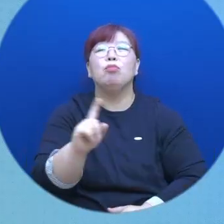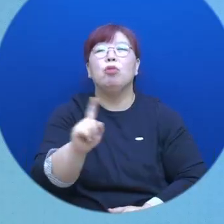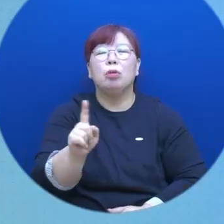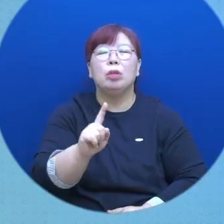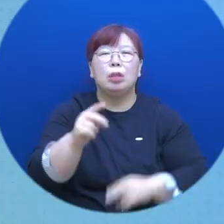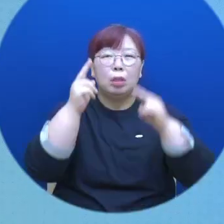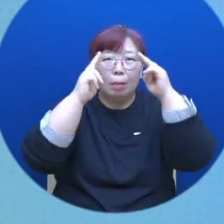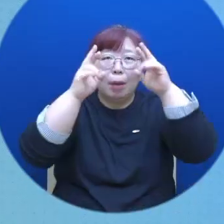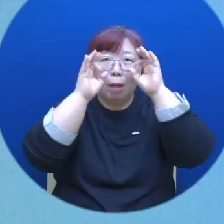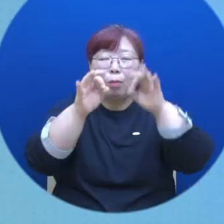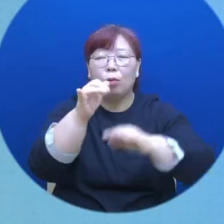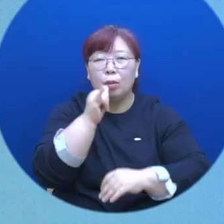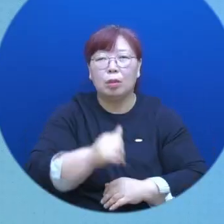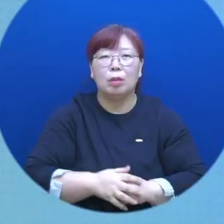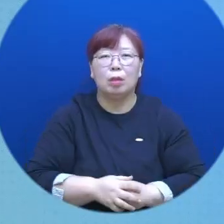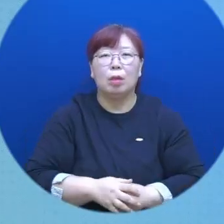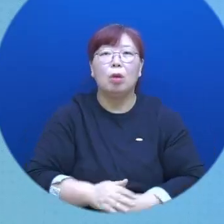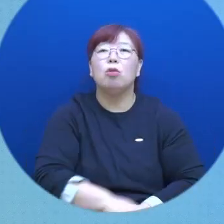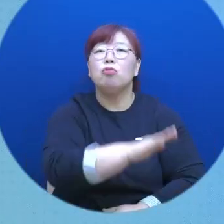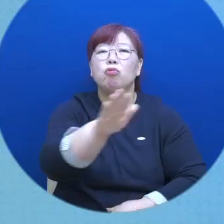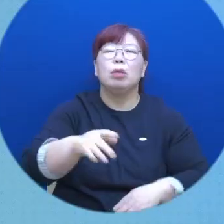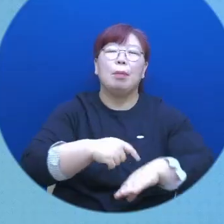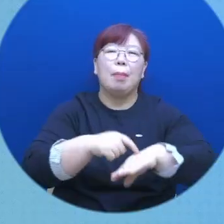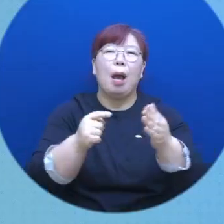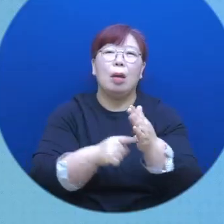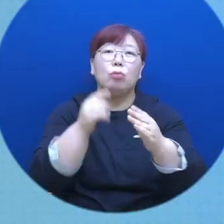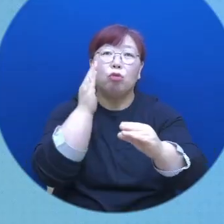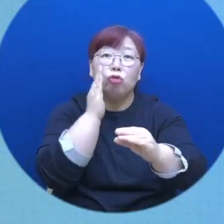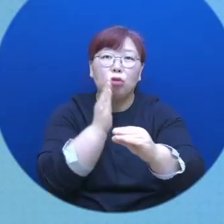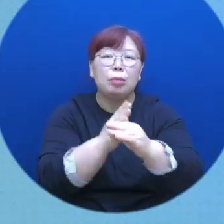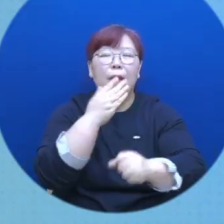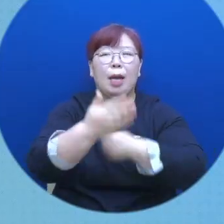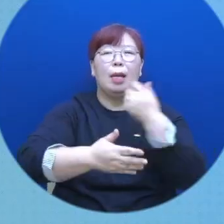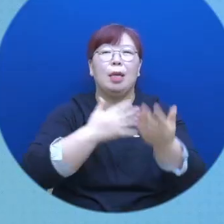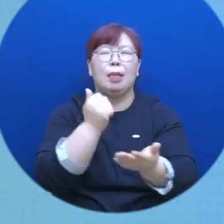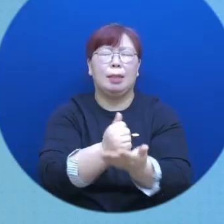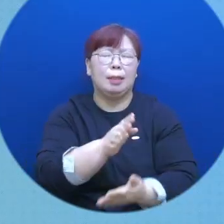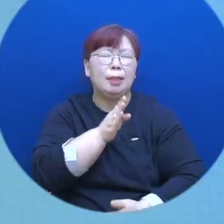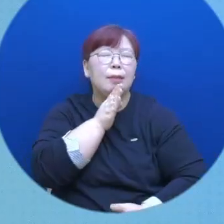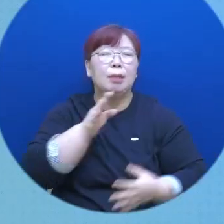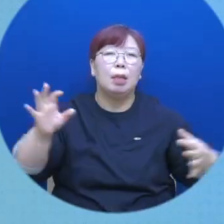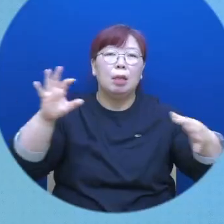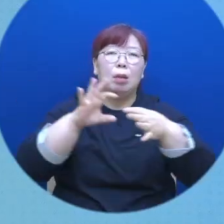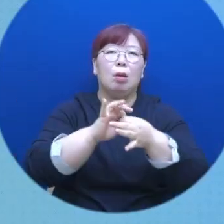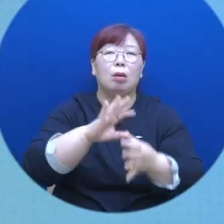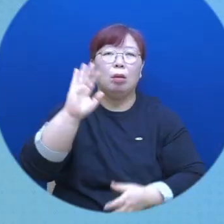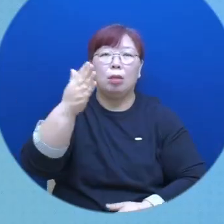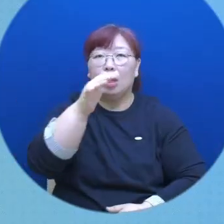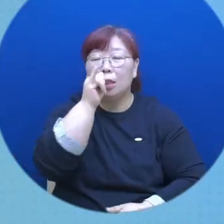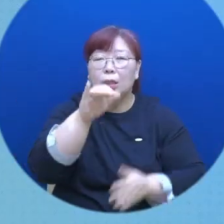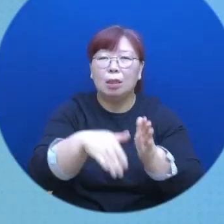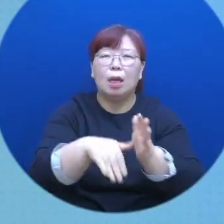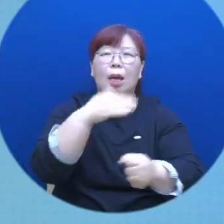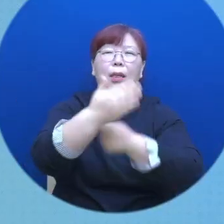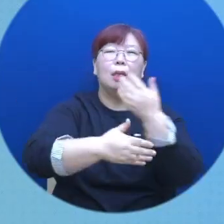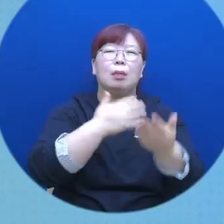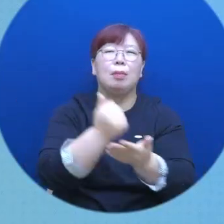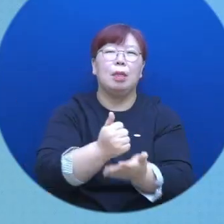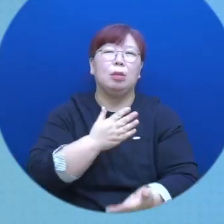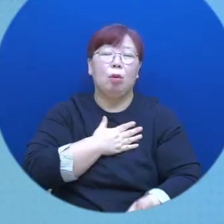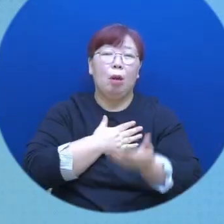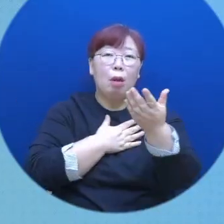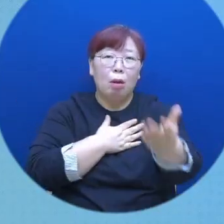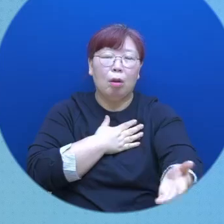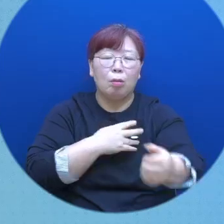바라보고 계십니다. 우리의 마음 중심에 하나님과 진정으로 연결되어졌을 때 하나님은 저와